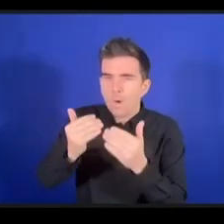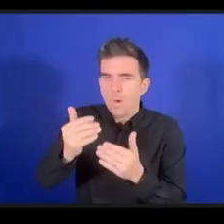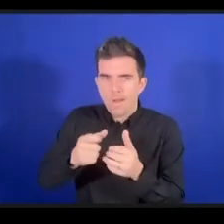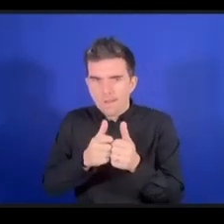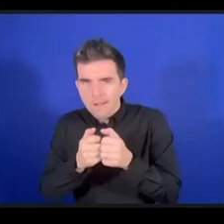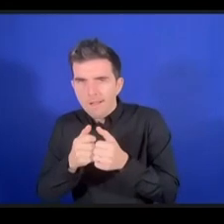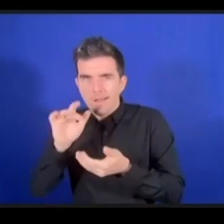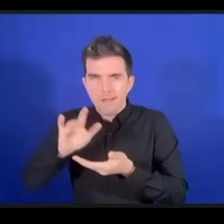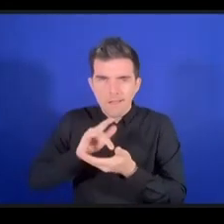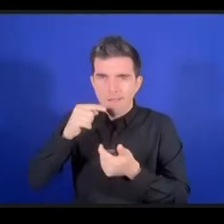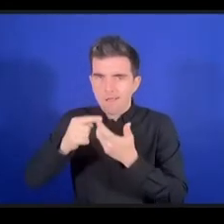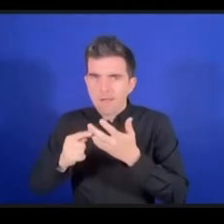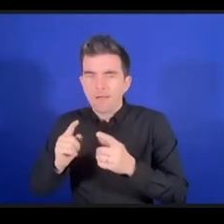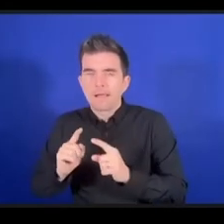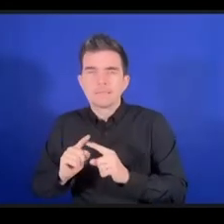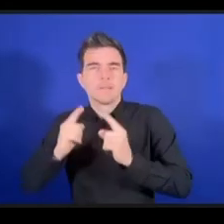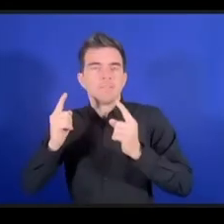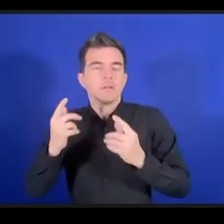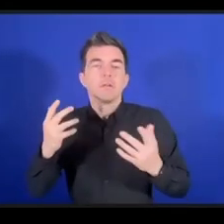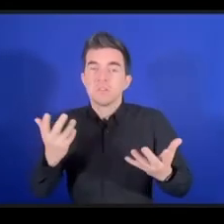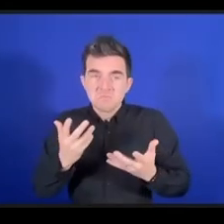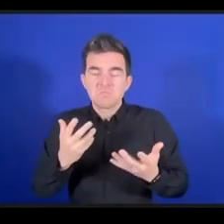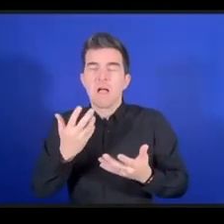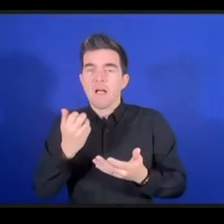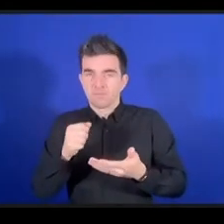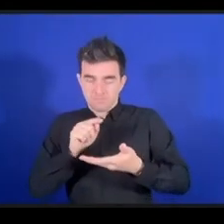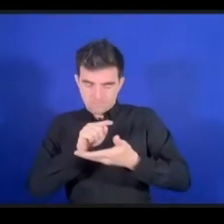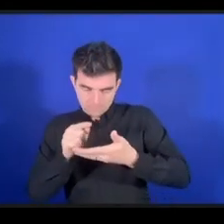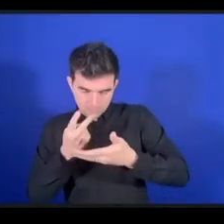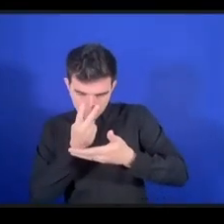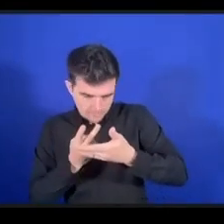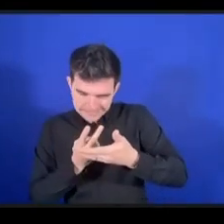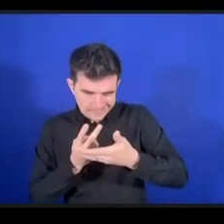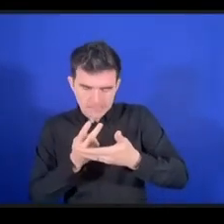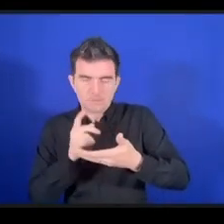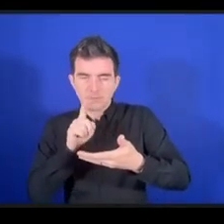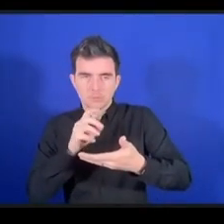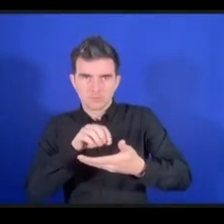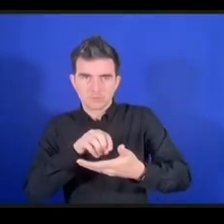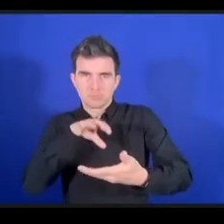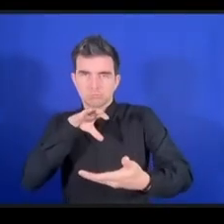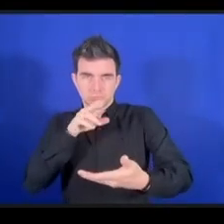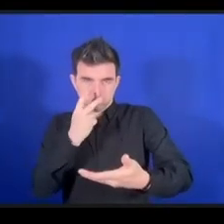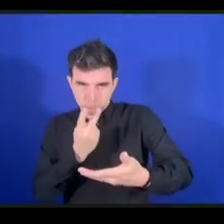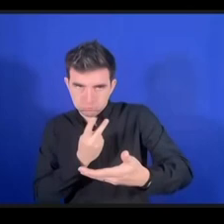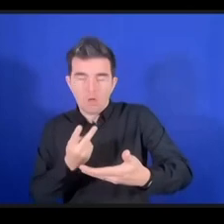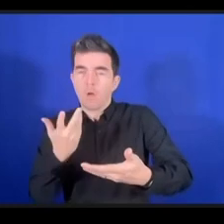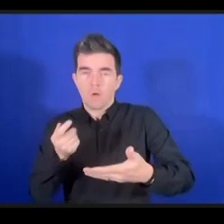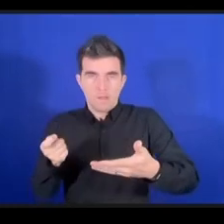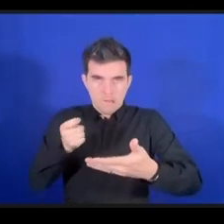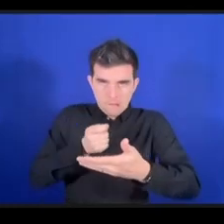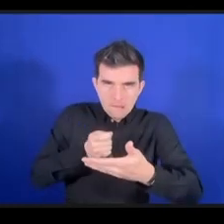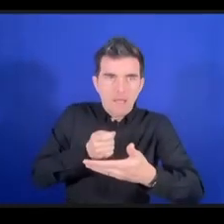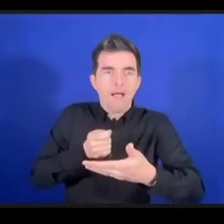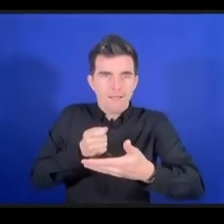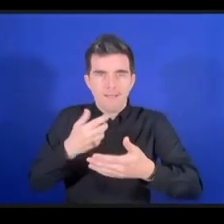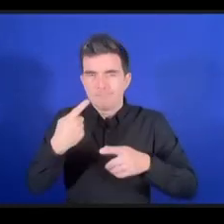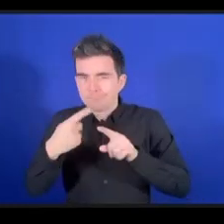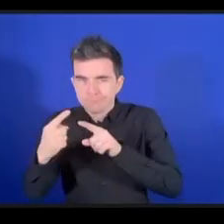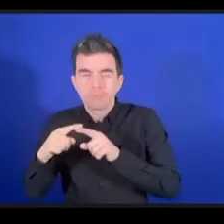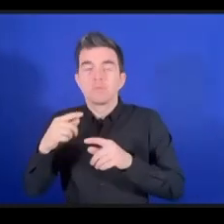这是需要一些特殊的帮助的，你知道，需要一些视频啊、音频的一些帮